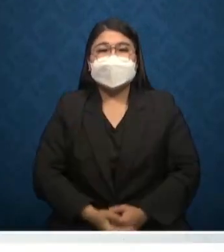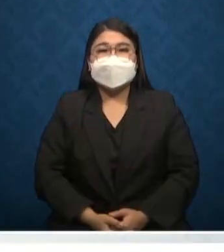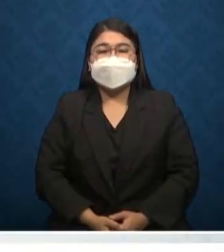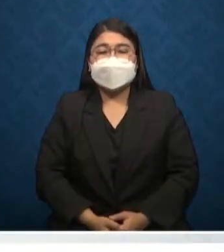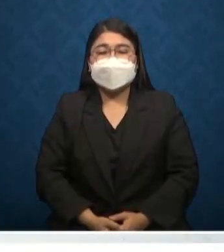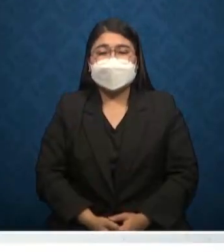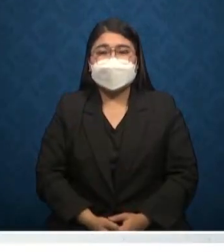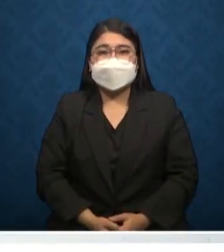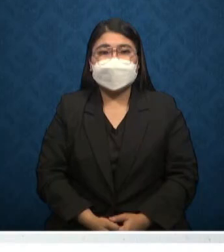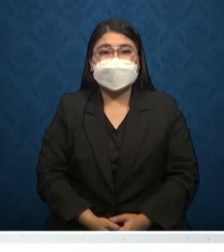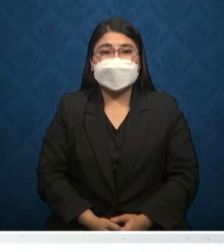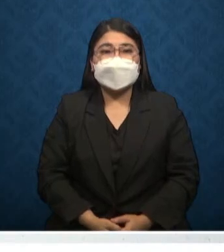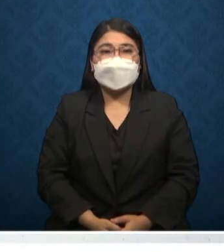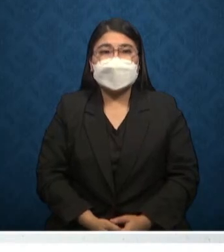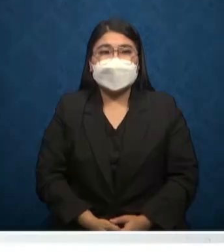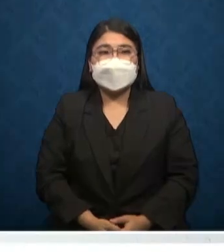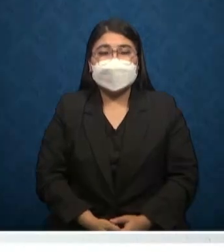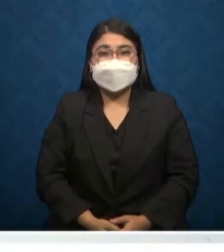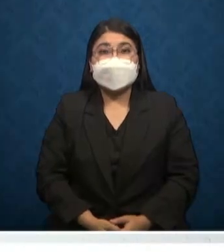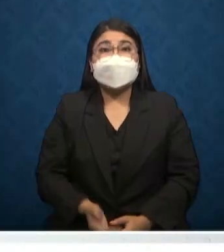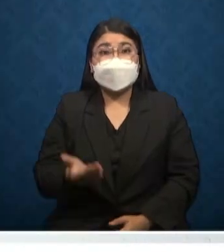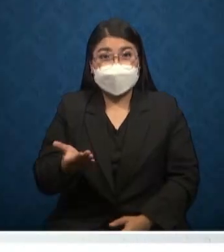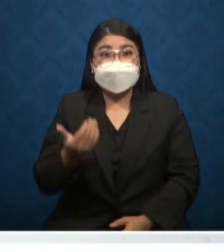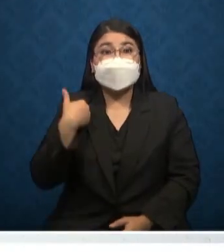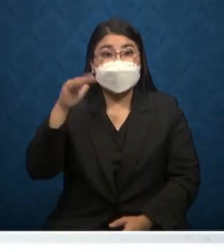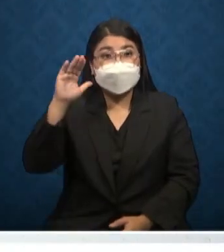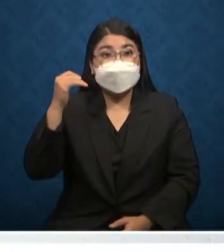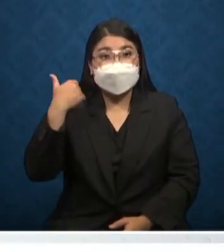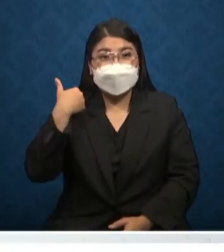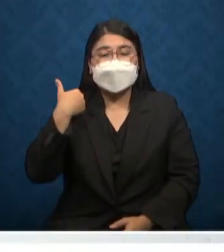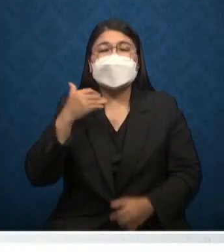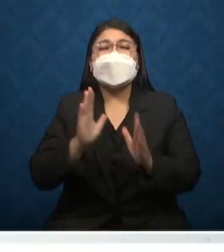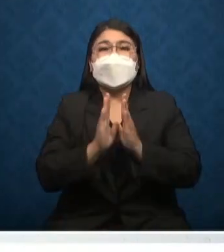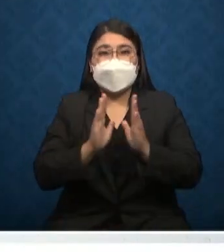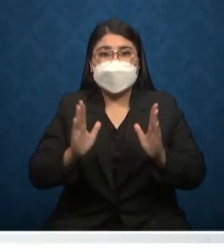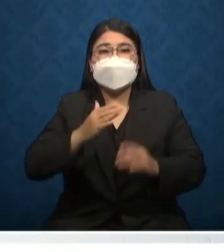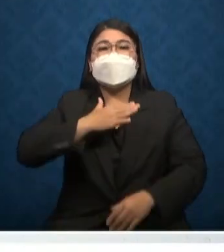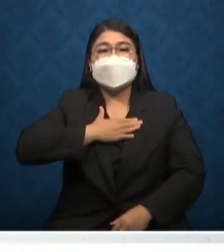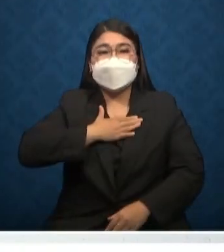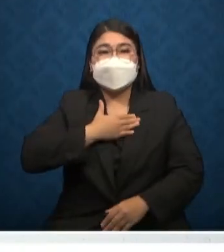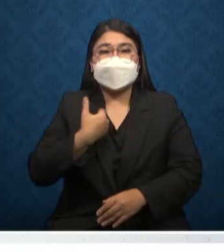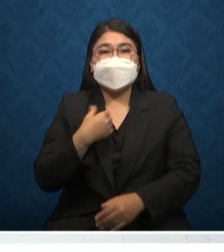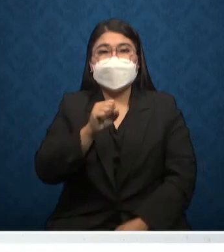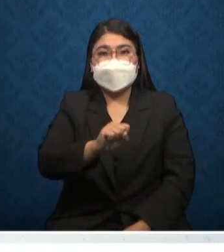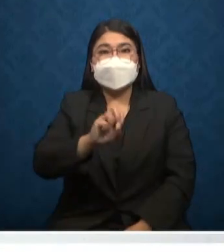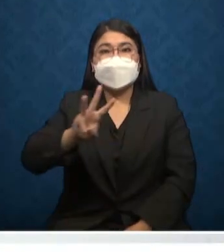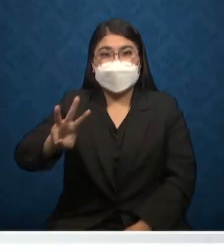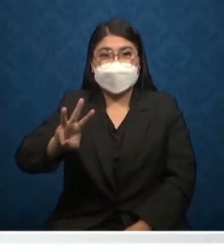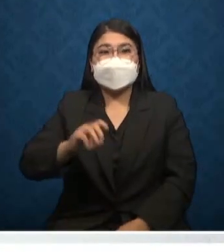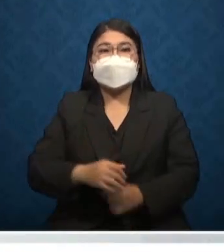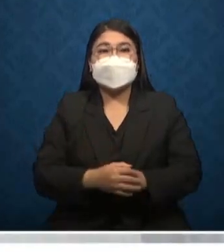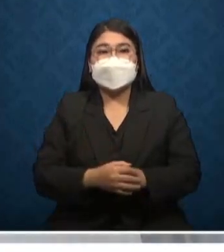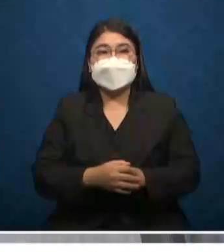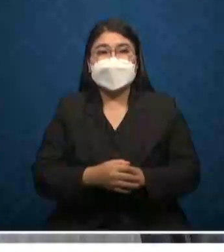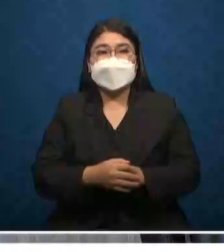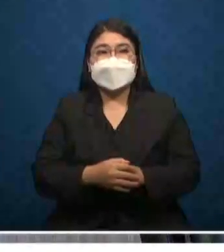ครับท่านพลอากาศตรีเฉลิมชัยยังติดใจนะครับเชิญครับ ขอบคุณท่านประธานครับเฉลิมชัยเกื้องามสมาชิกวุฒิสภา ถือว่า